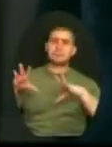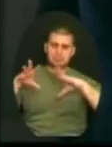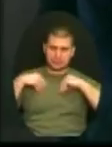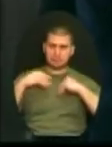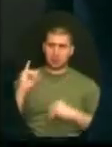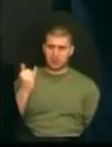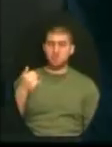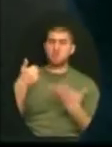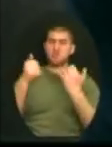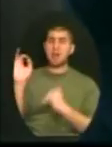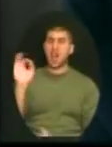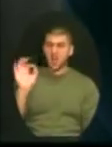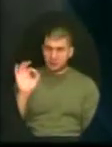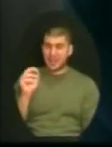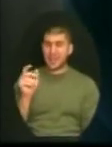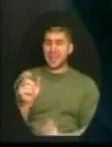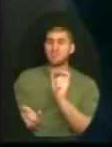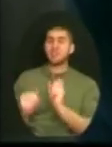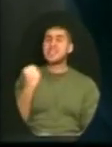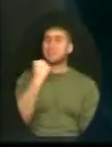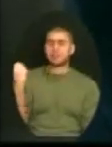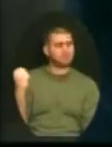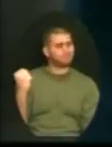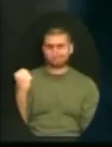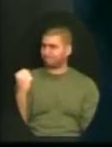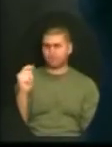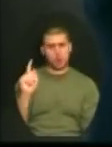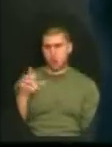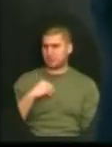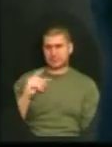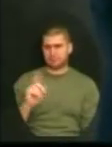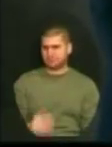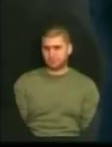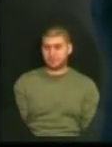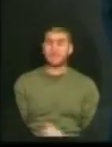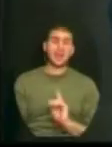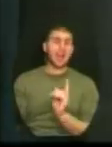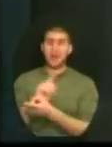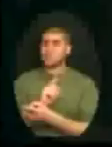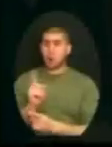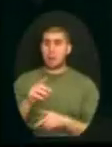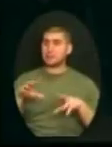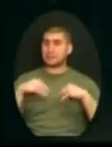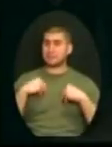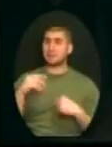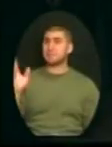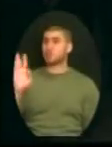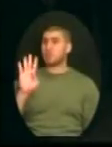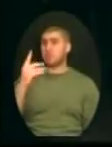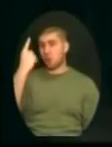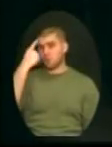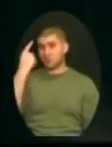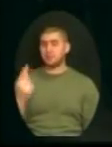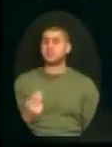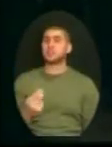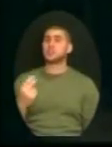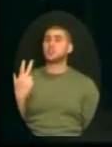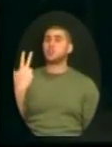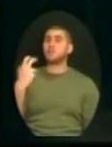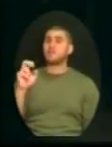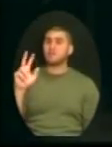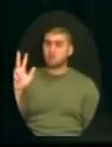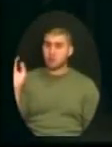מסכימים, 60% מהם אנשי הימין לא מסכימים, והפוך, לא מסכים לדברי נתניהו, שמאל